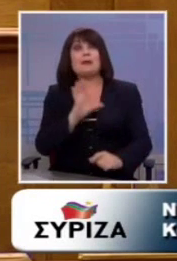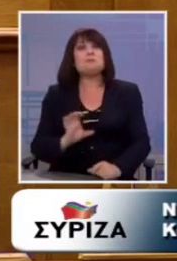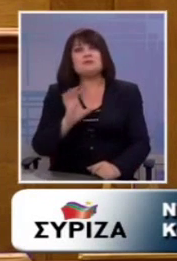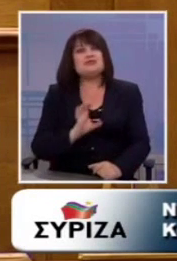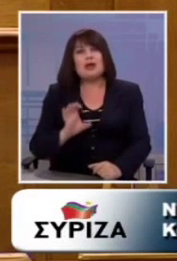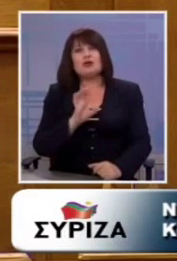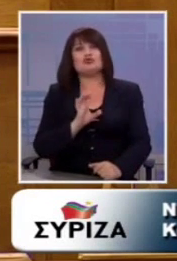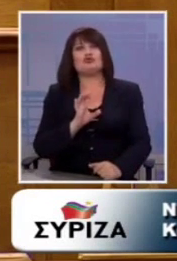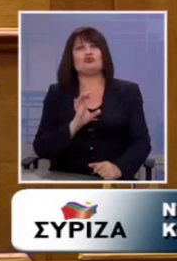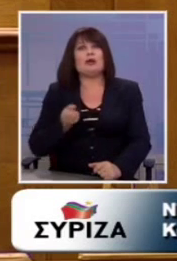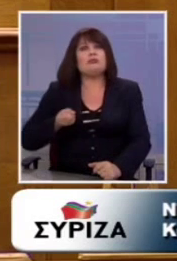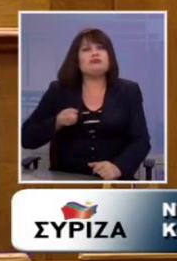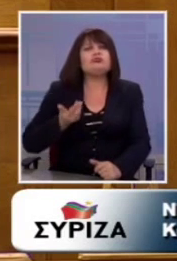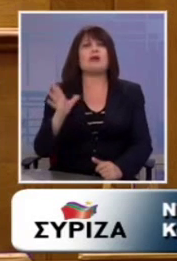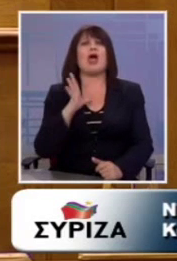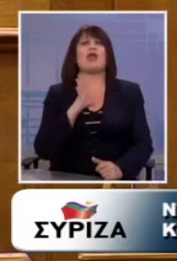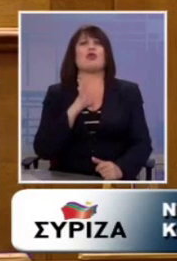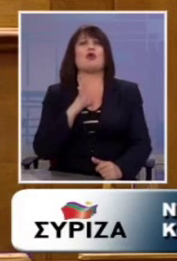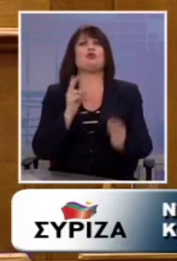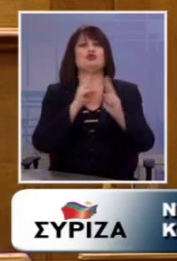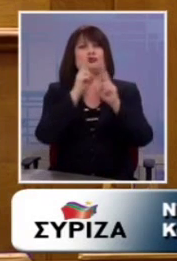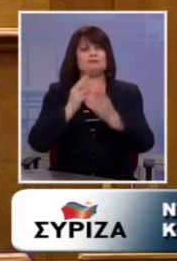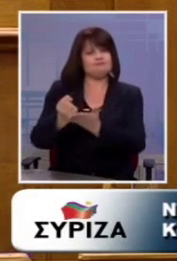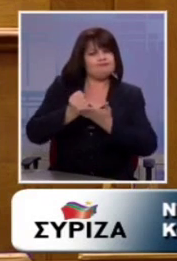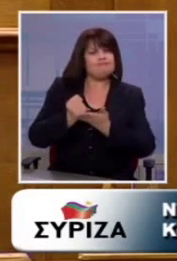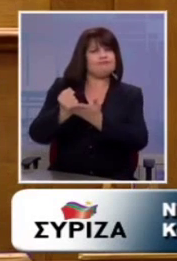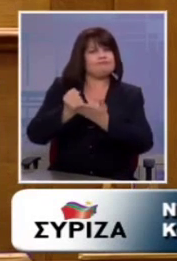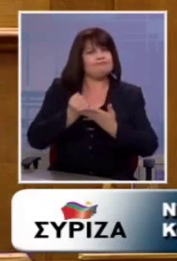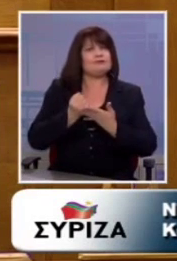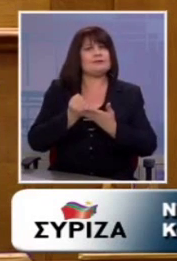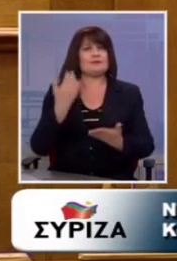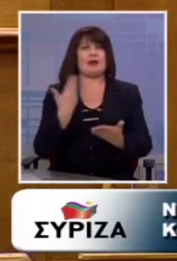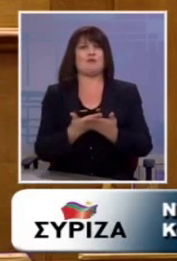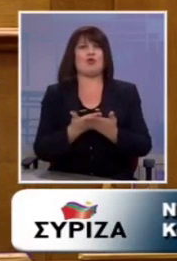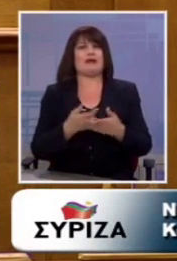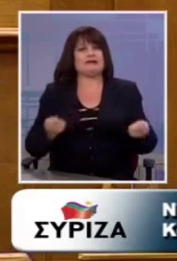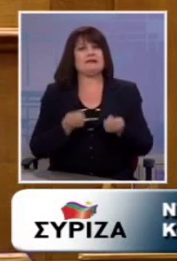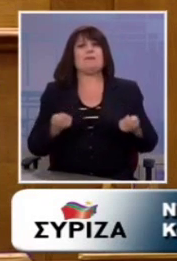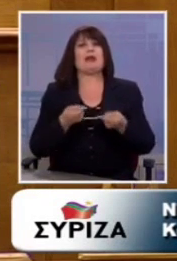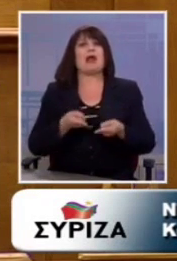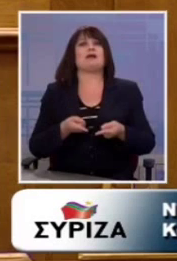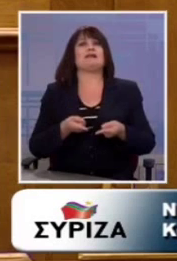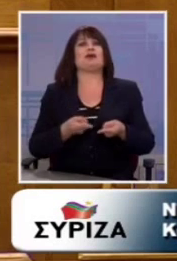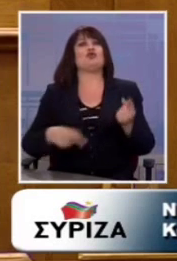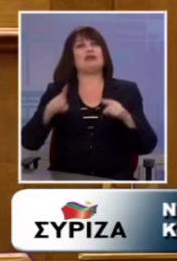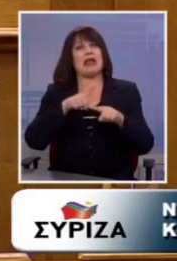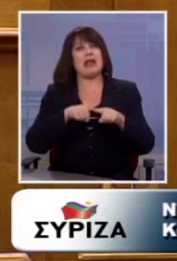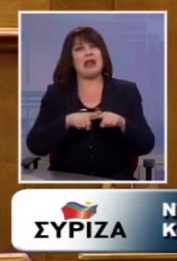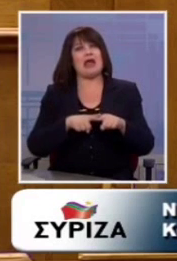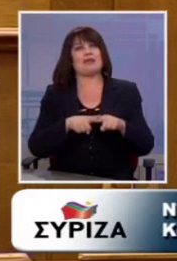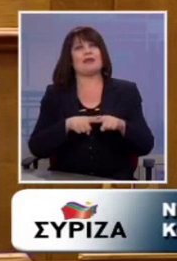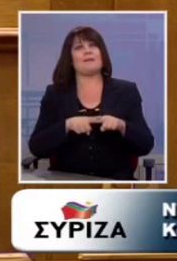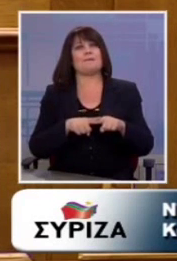μεγάλο κύμα. Ένα κύμα διεθνού συμπαράστασης, έμπρακτη συμπαράστασης, προκειμένου η χώρα μας